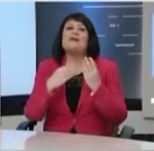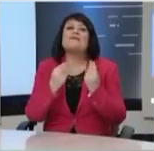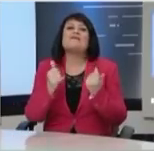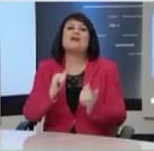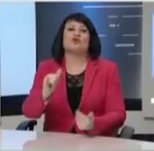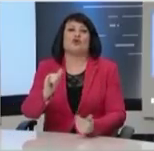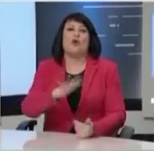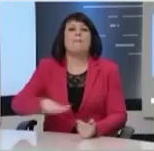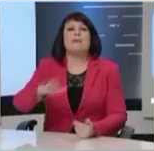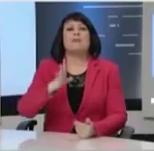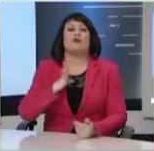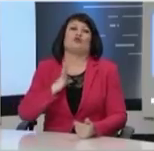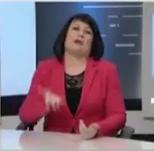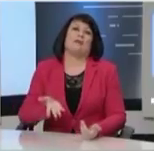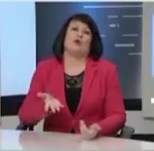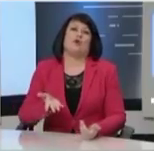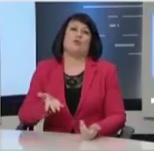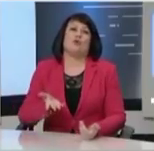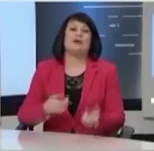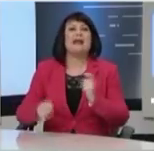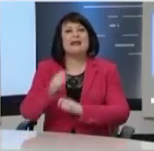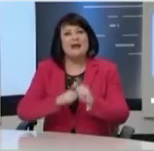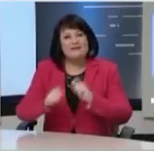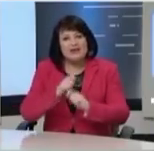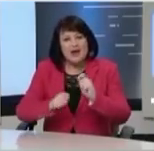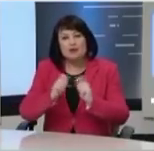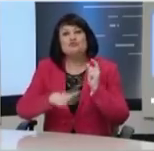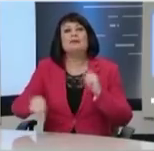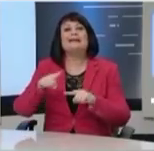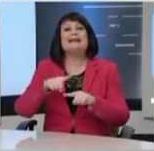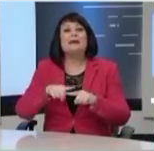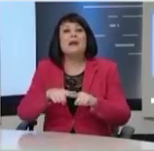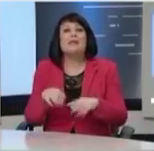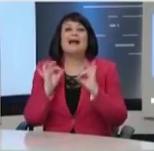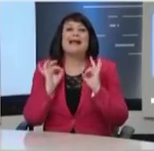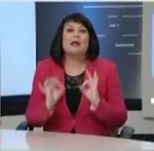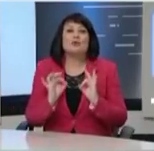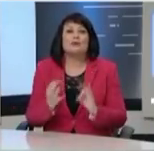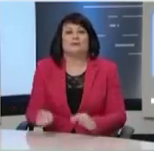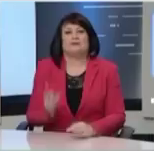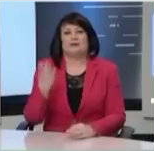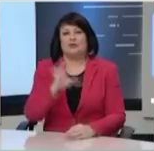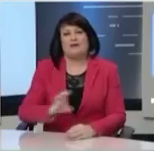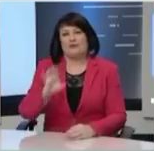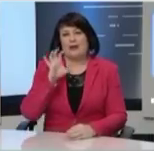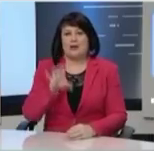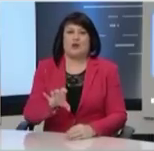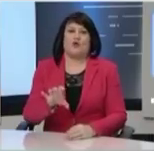συμπολιτών μας. Να κάνουμε την Ελλάδα μια κανονική, σύγχρονη ευρωπαϊκή